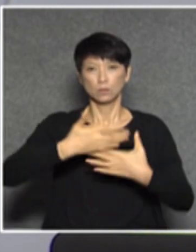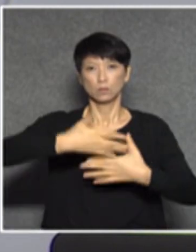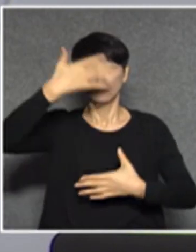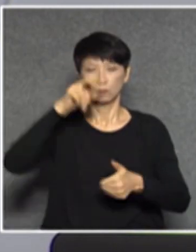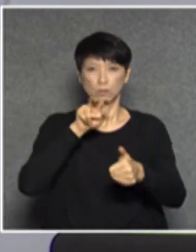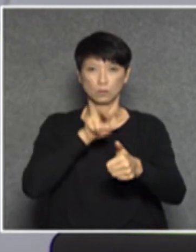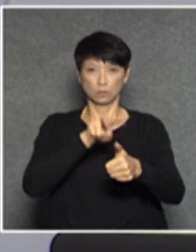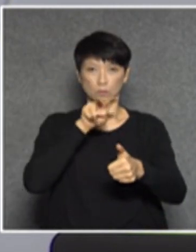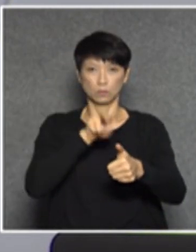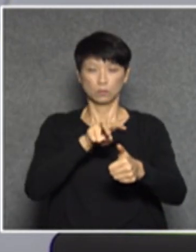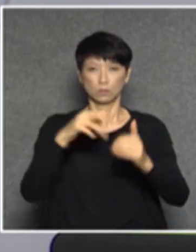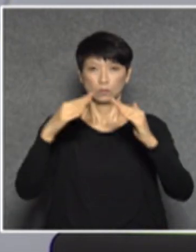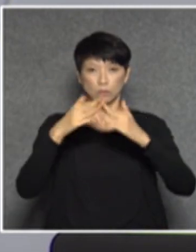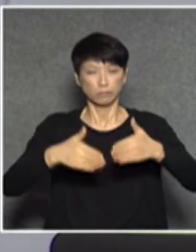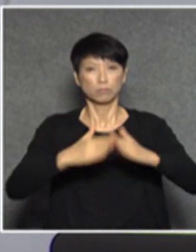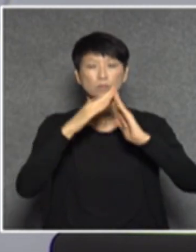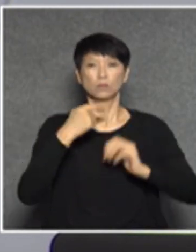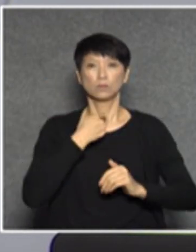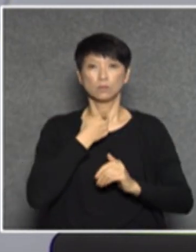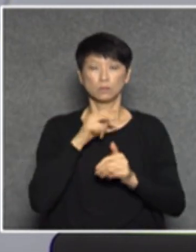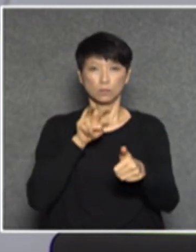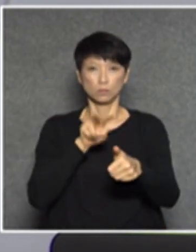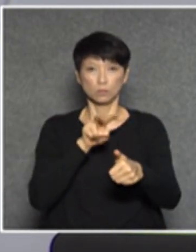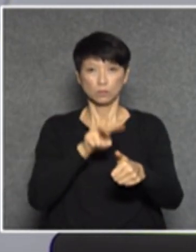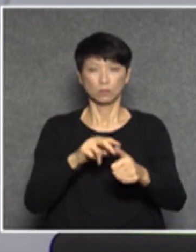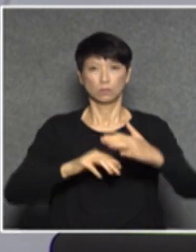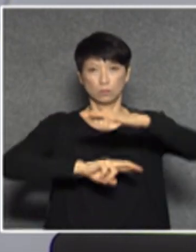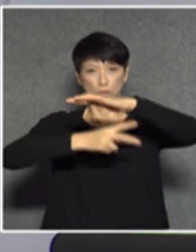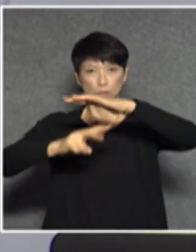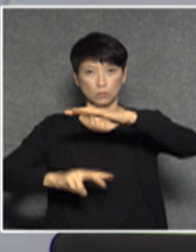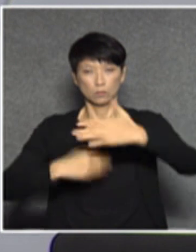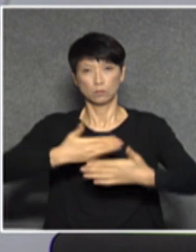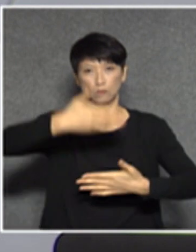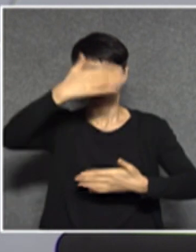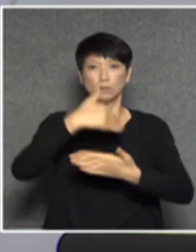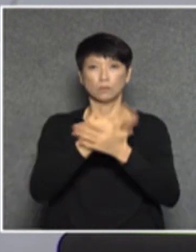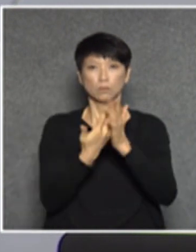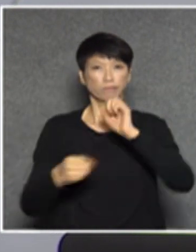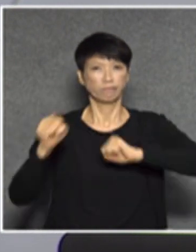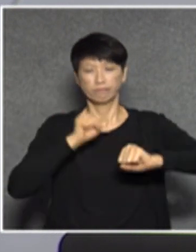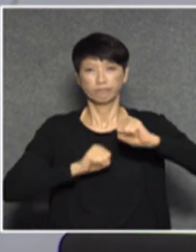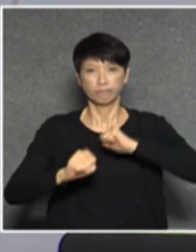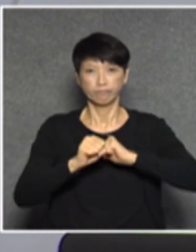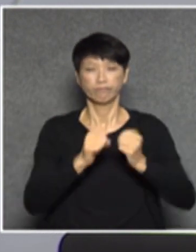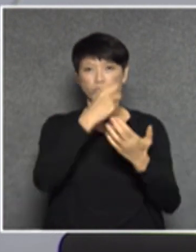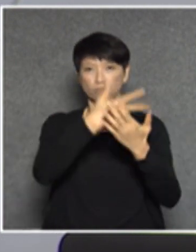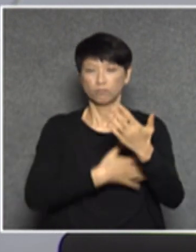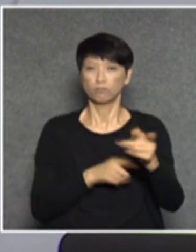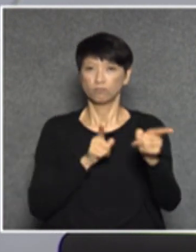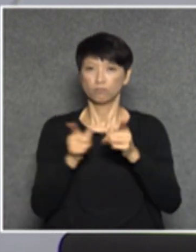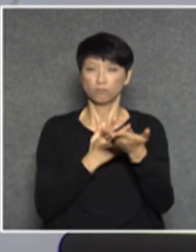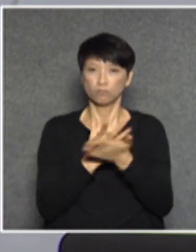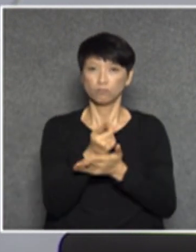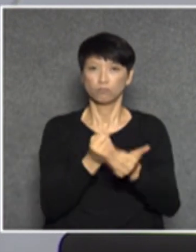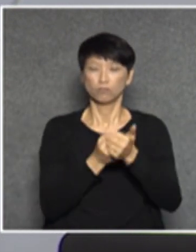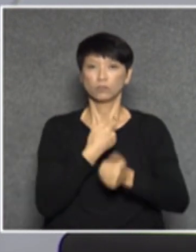局，去確保樓宇維修工程質素，規管行業的操守，以及為小業主提供專業支援。立